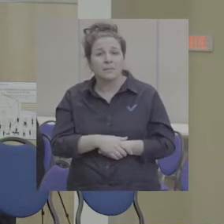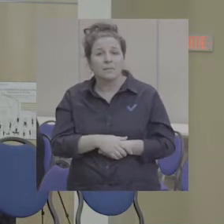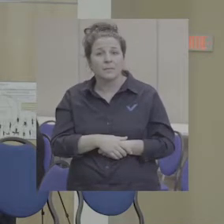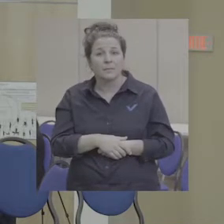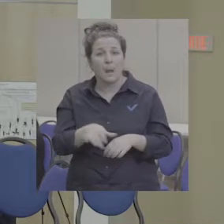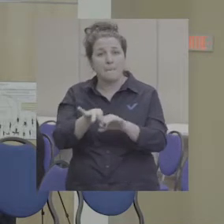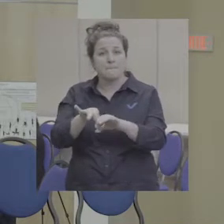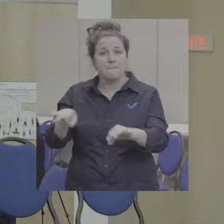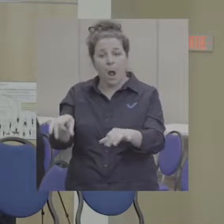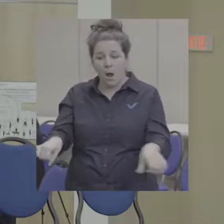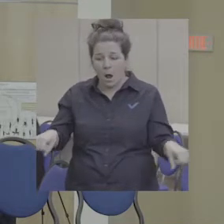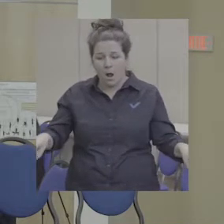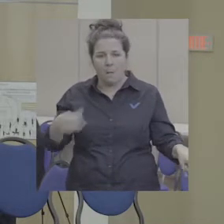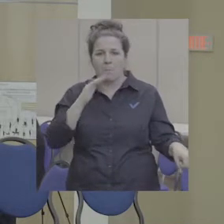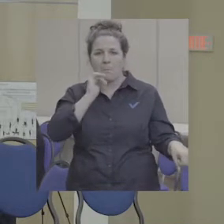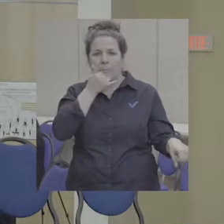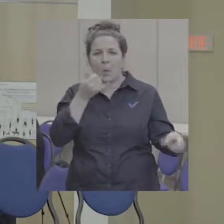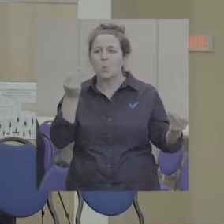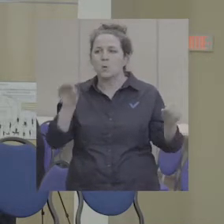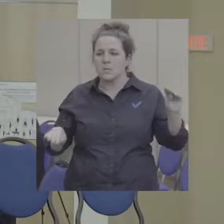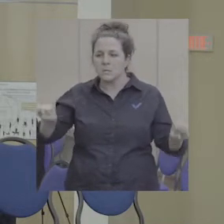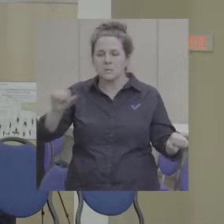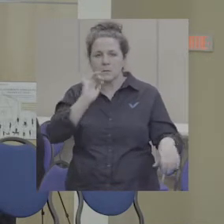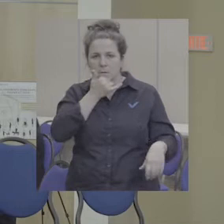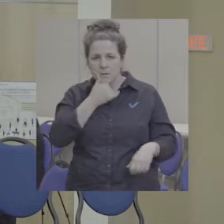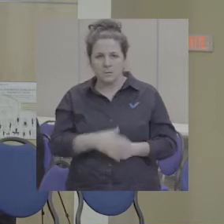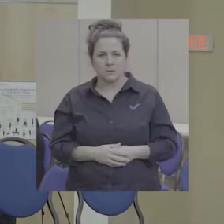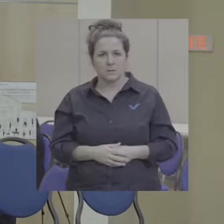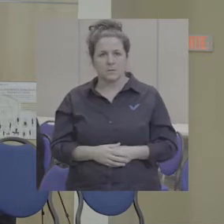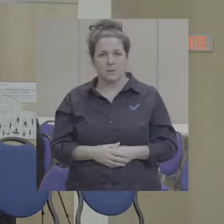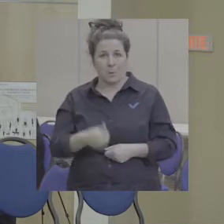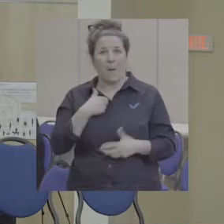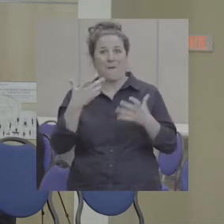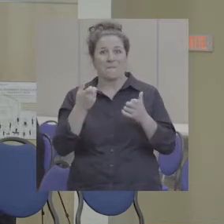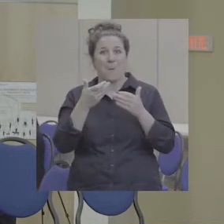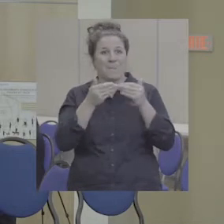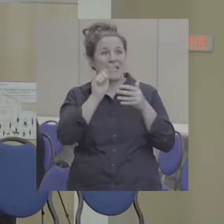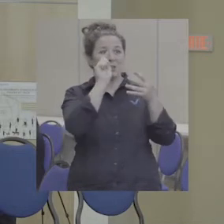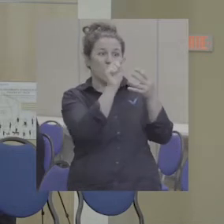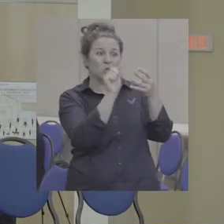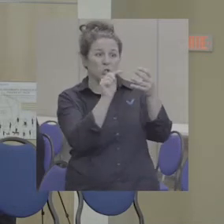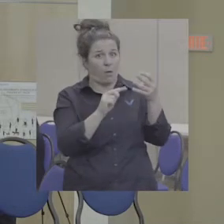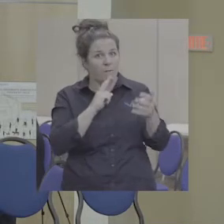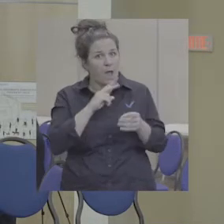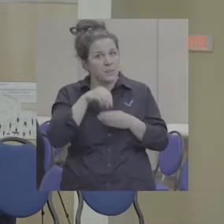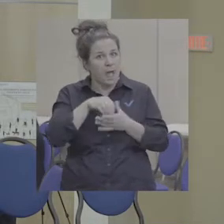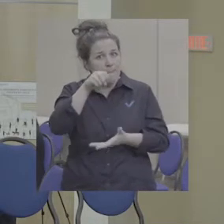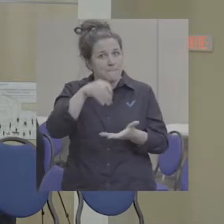les bords d'appui sont mal positionnés, pas aux endroits où je voulais. Pourtant, c'était